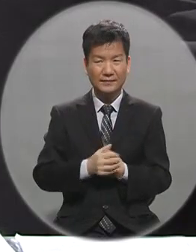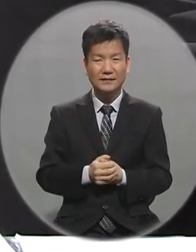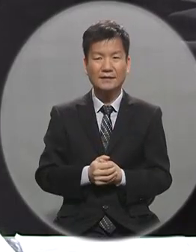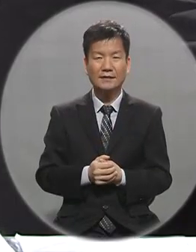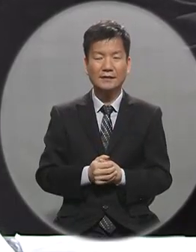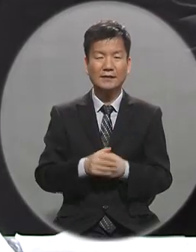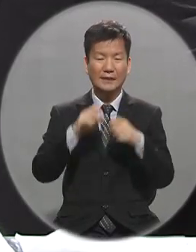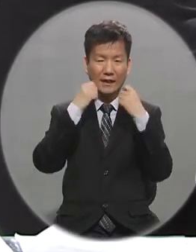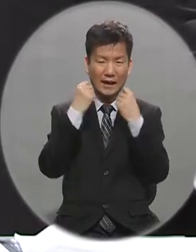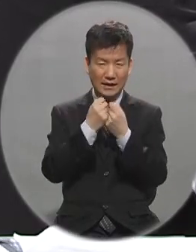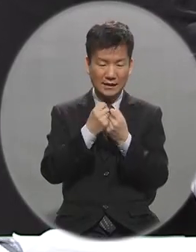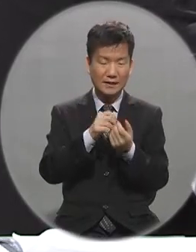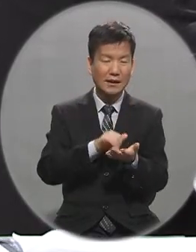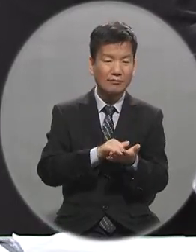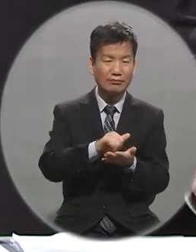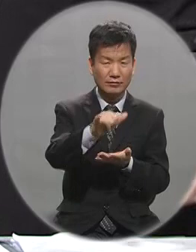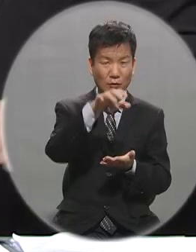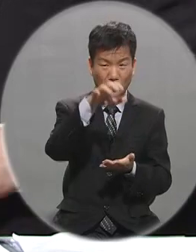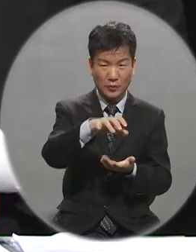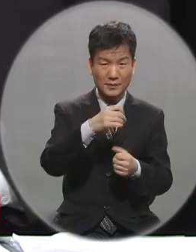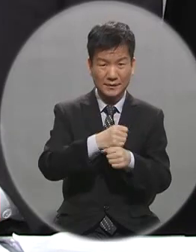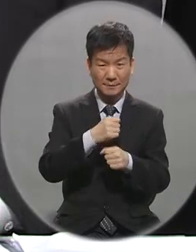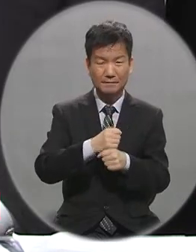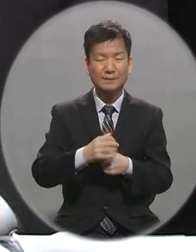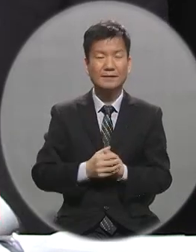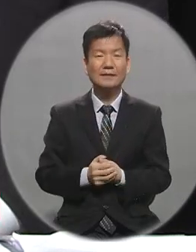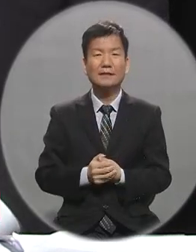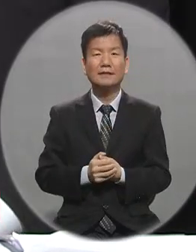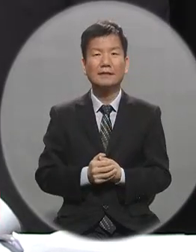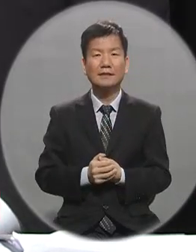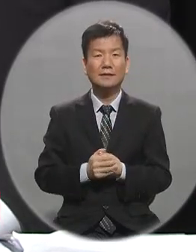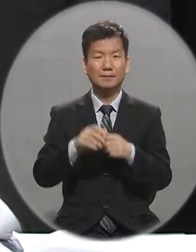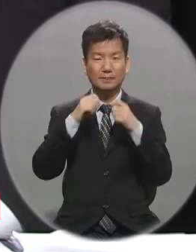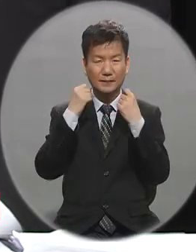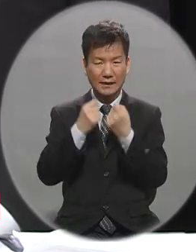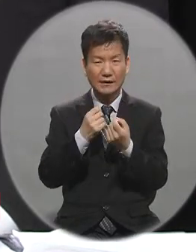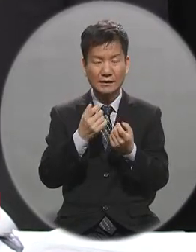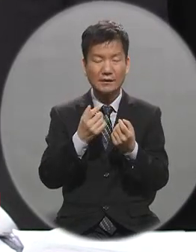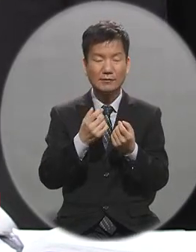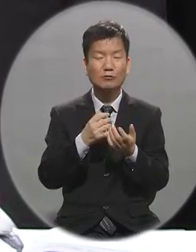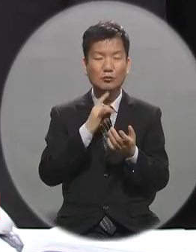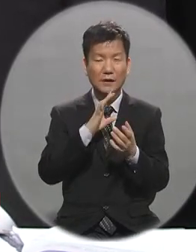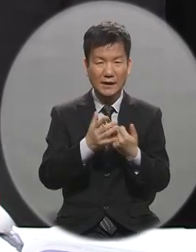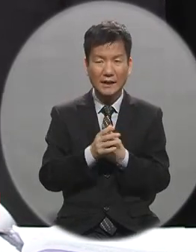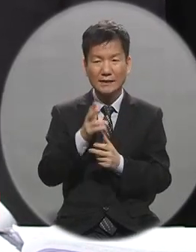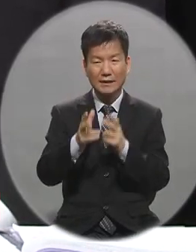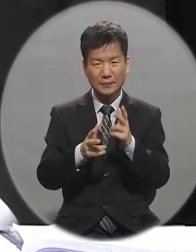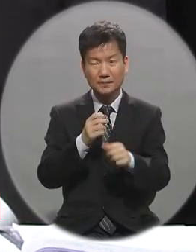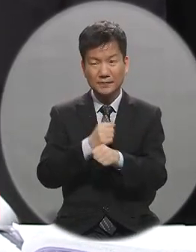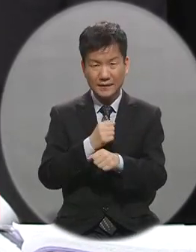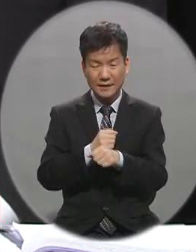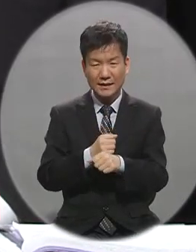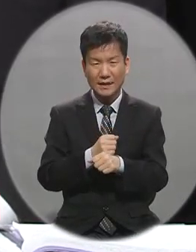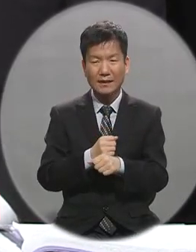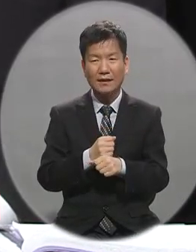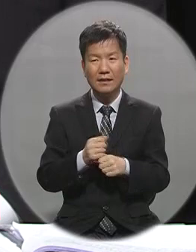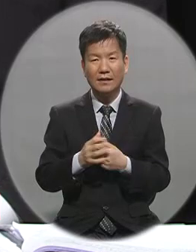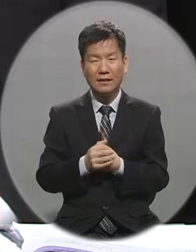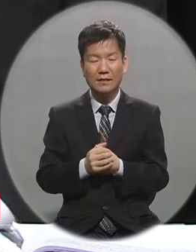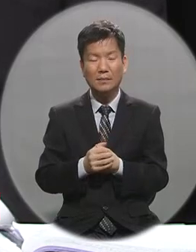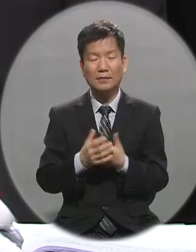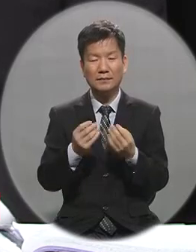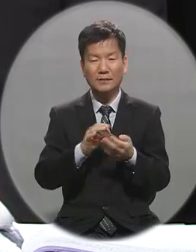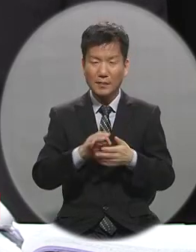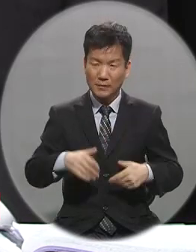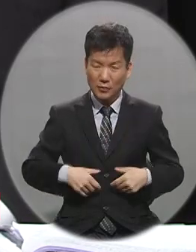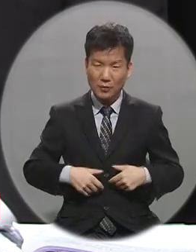싶습니다. 민간 활주로가 저희 민간인들 위한 것뿐만이 아니라 산업구조상 상당히